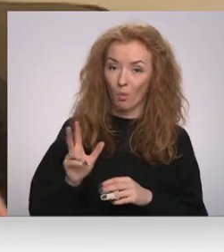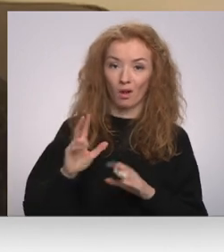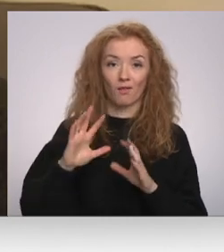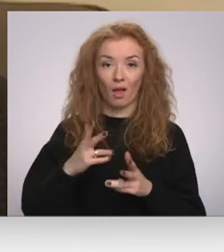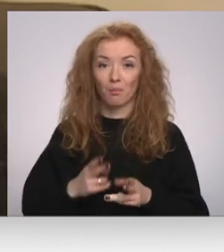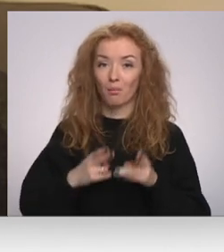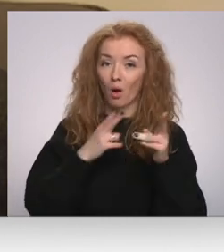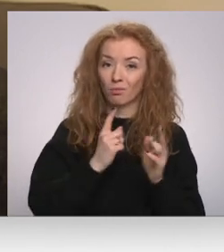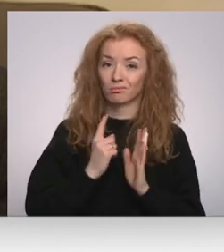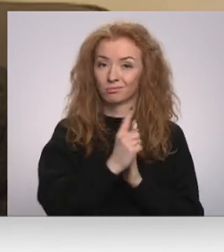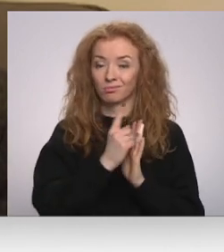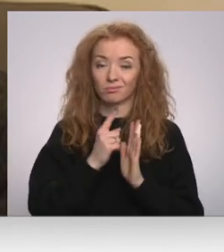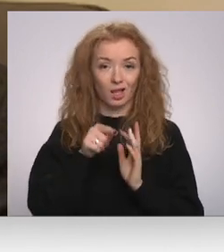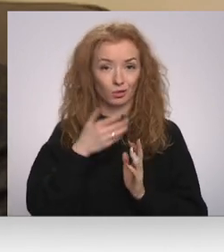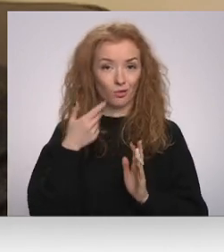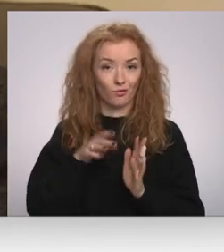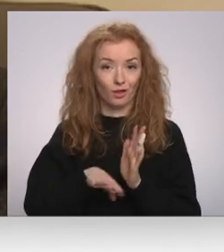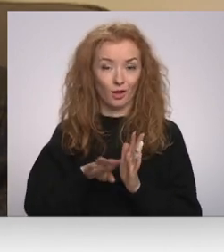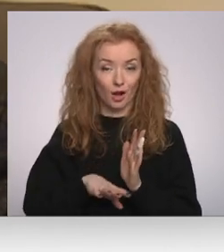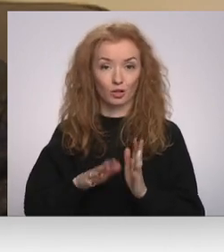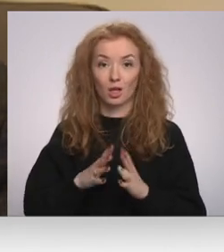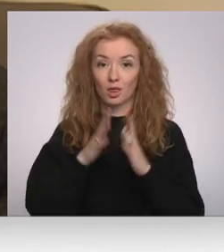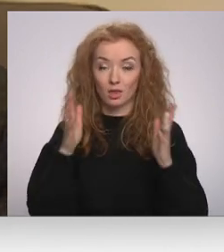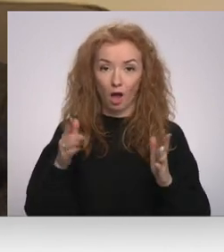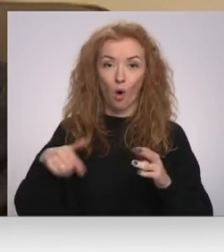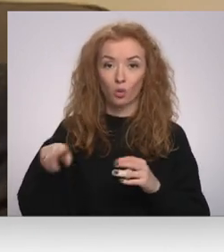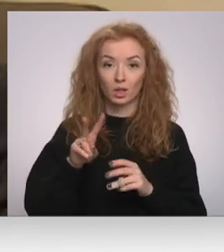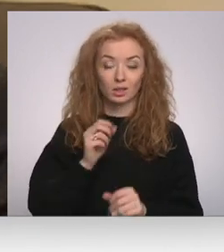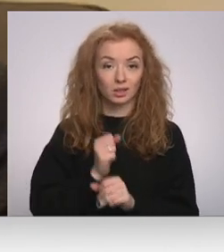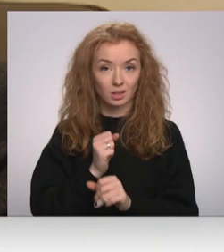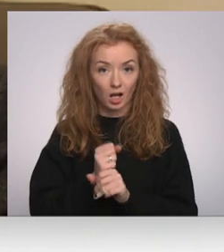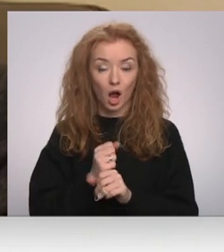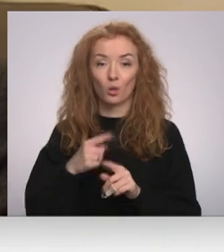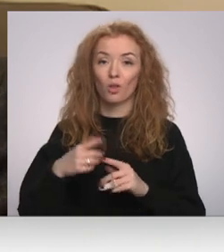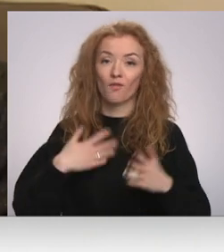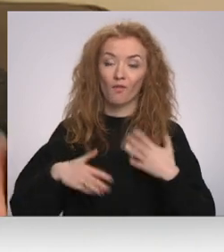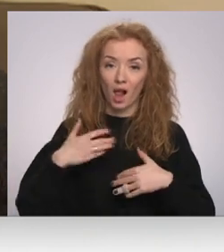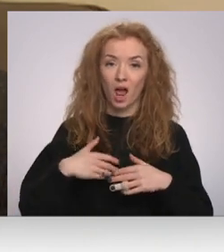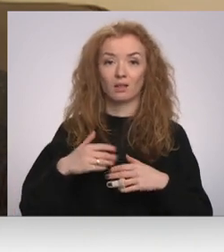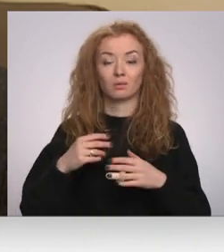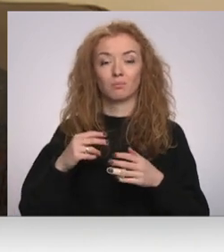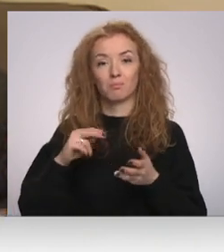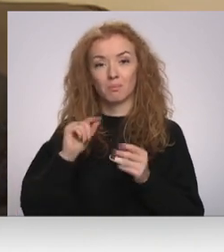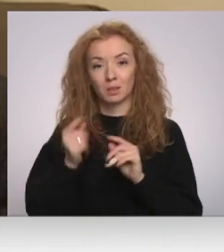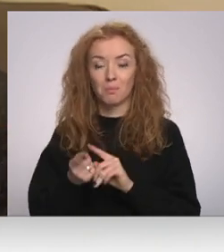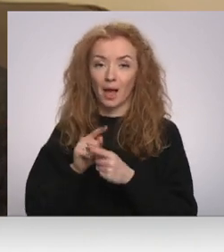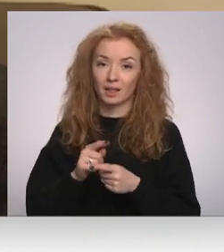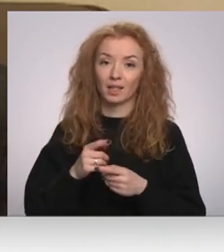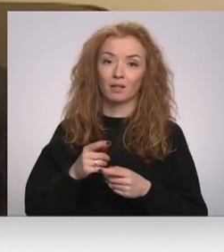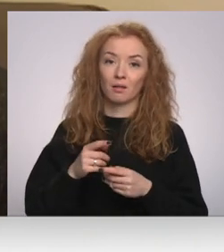arī izbraukāt. Tas nav tik vienkārši. Ir daudzi, kuri strādā un vēlas pārprofilēties vai atjaunot,